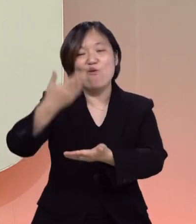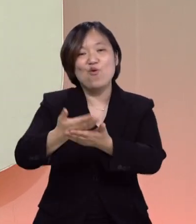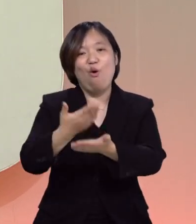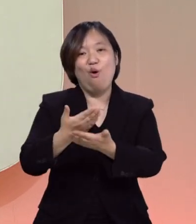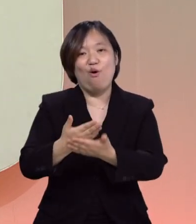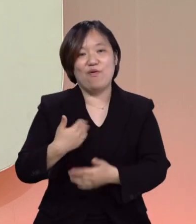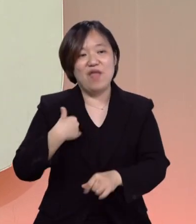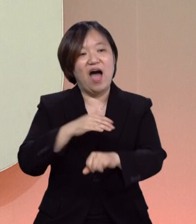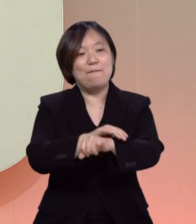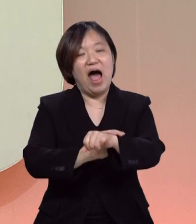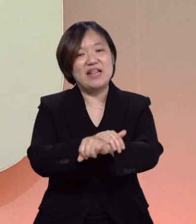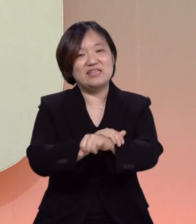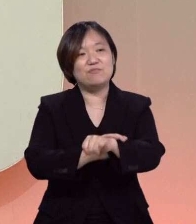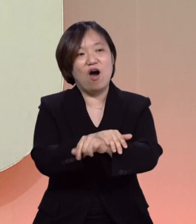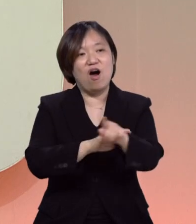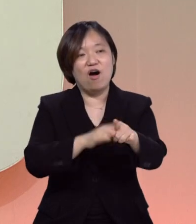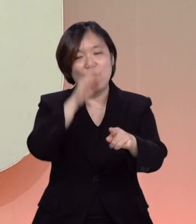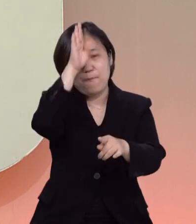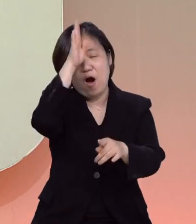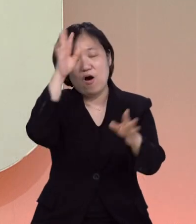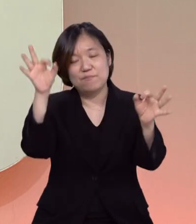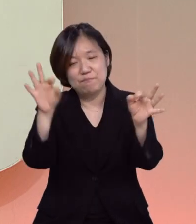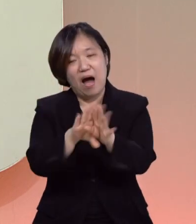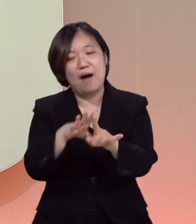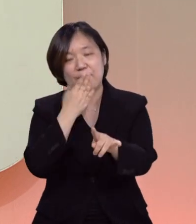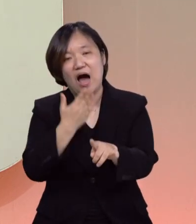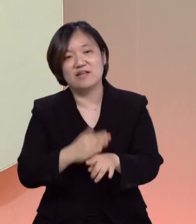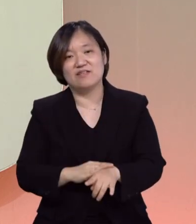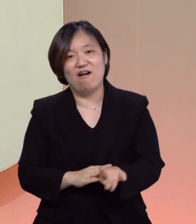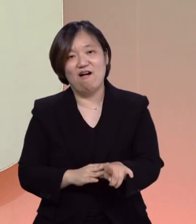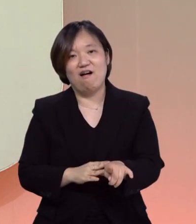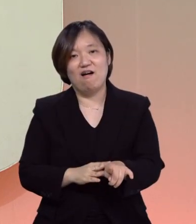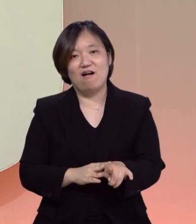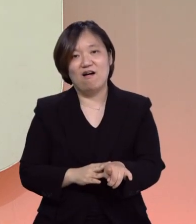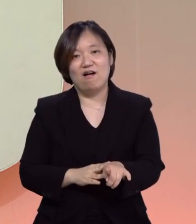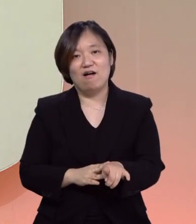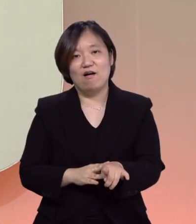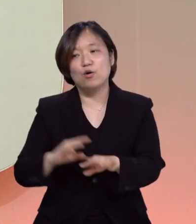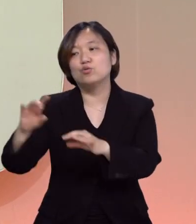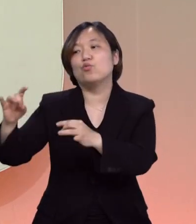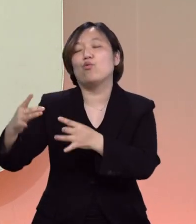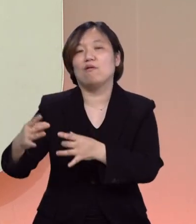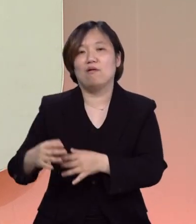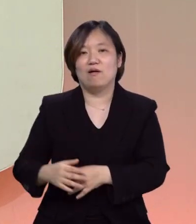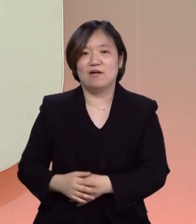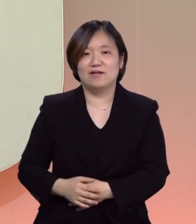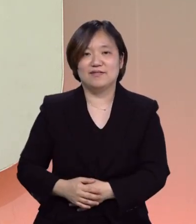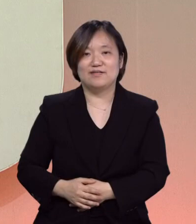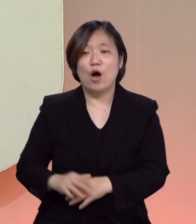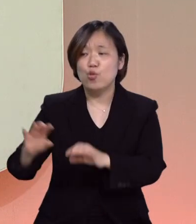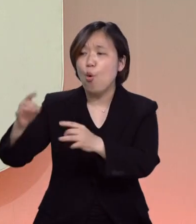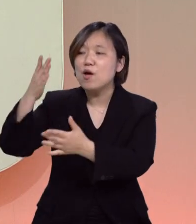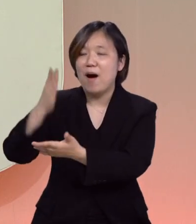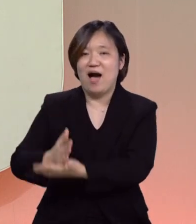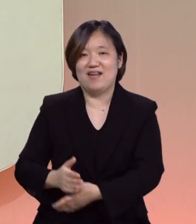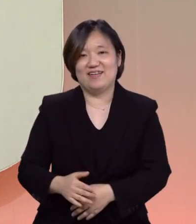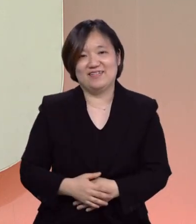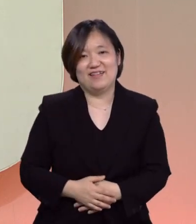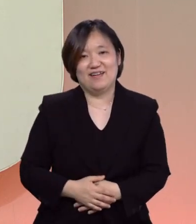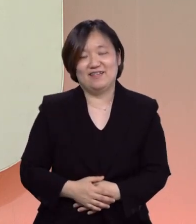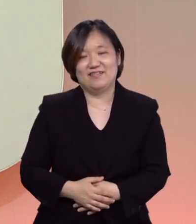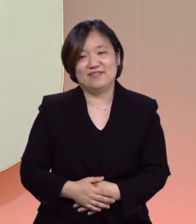만져줘도 치료가 잘 된다고 이런 걸 절대 소금이 안 됩니다 또 제가 또 이상한 내용을 봤어요